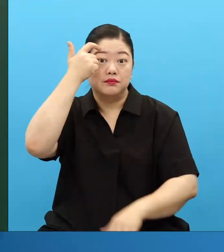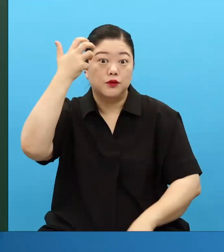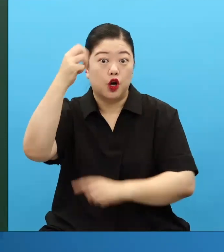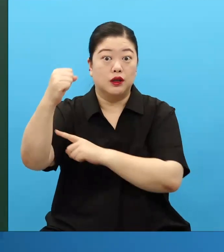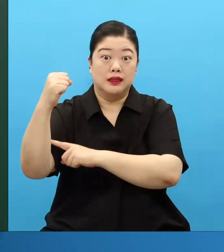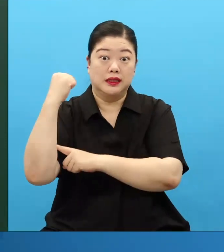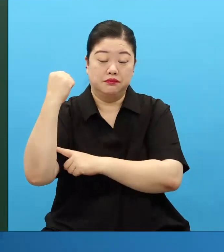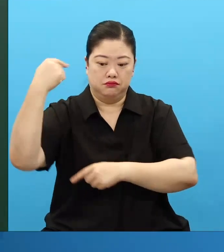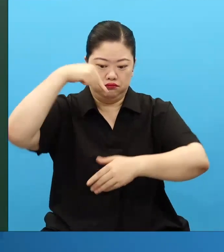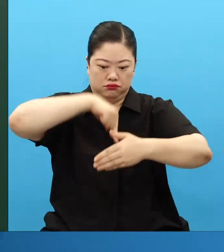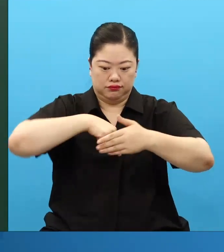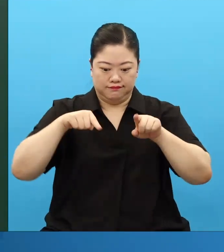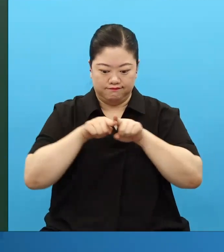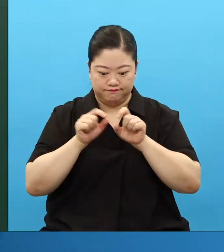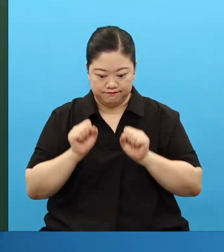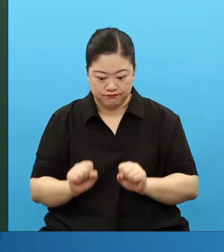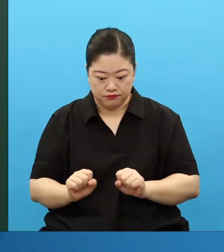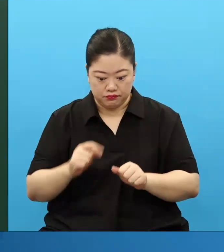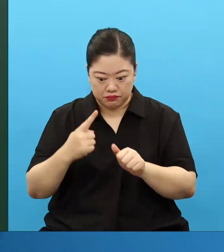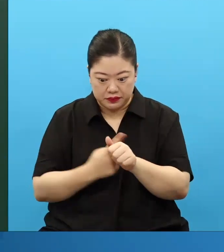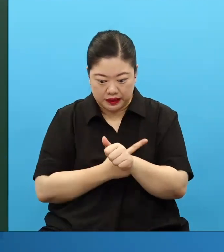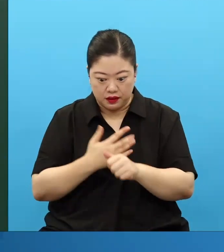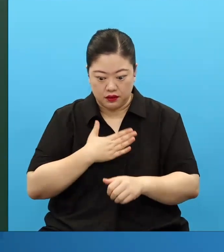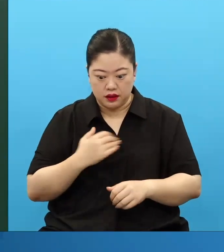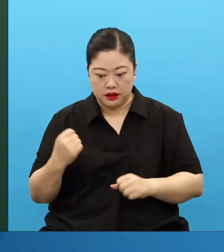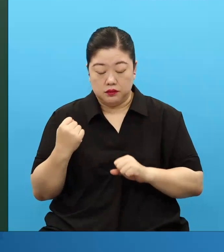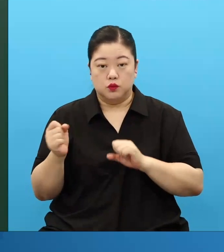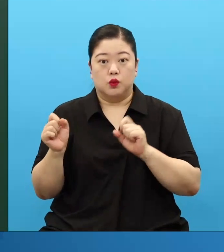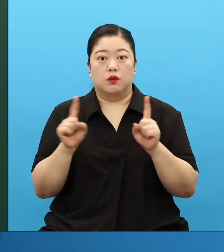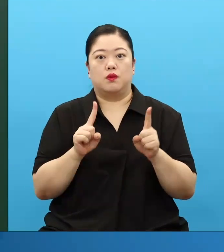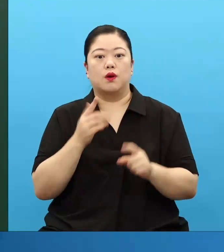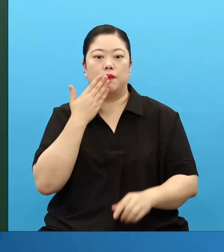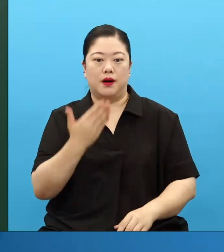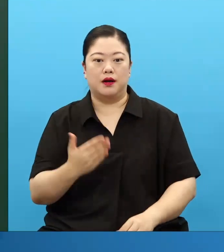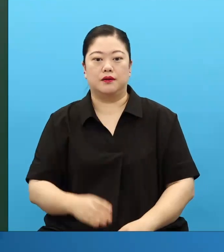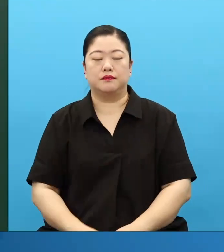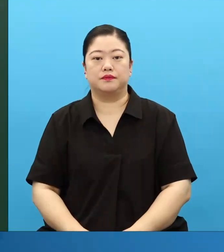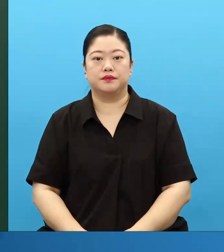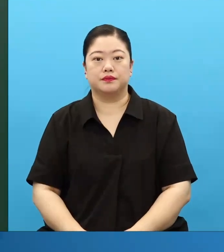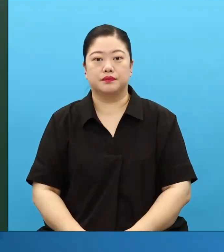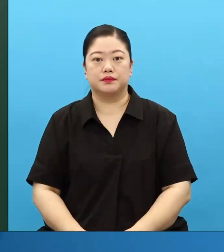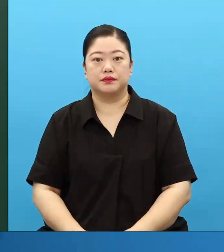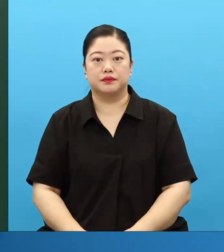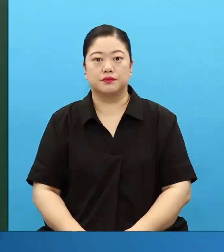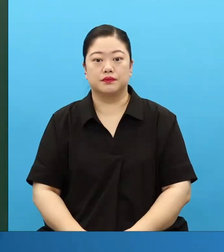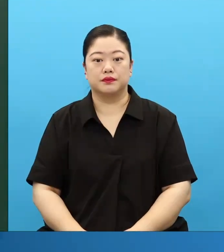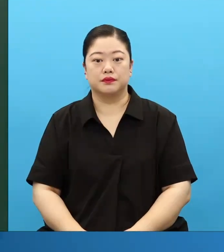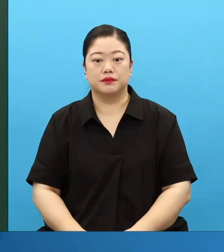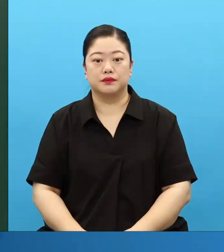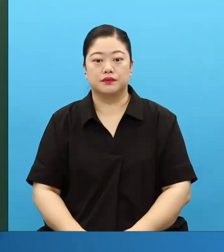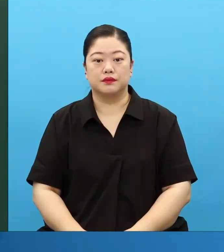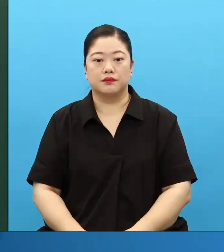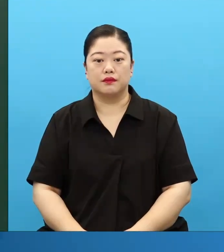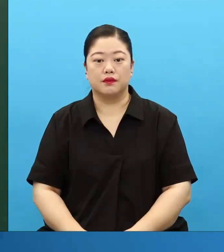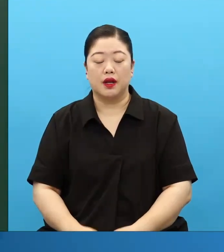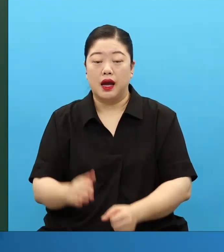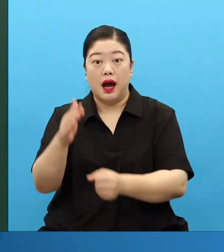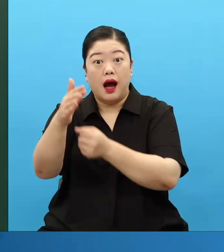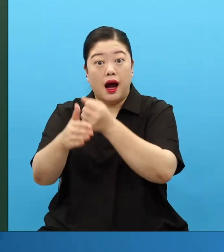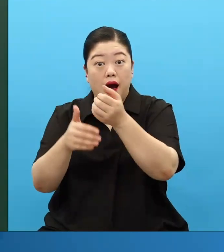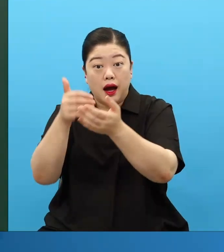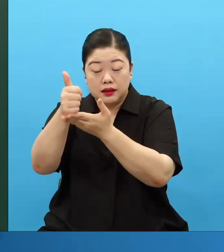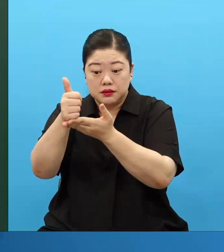하면요. 여러분이 이 하나님이 위에서 낸 능력이라야만 가능합니다. If you want to save Honam, then it's only possible by the power that God gives from